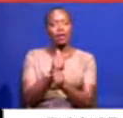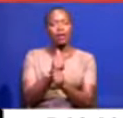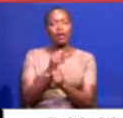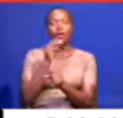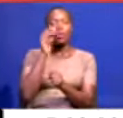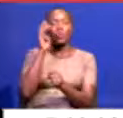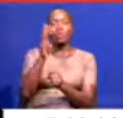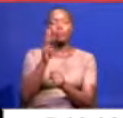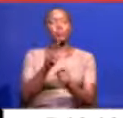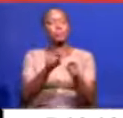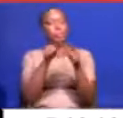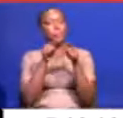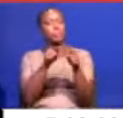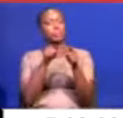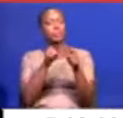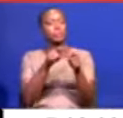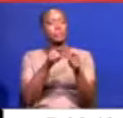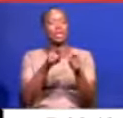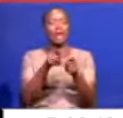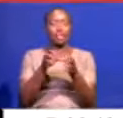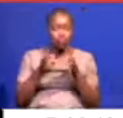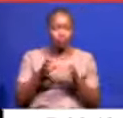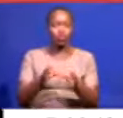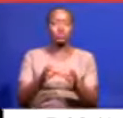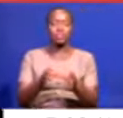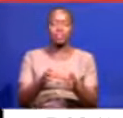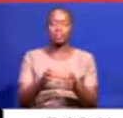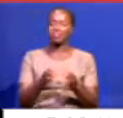ya vitisho na kulazimisha.